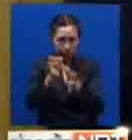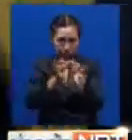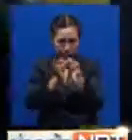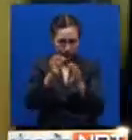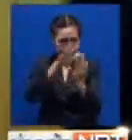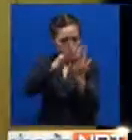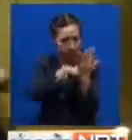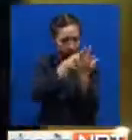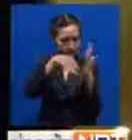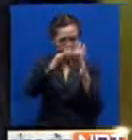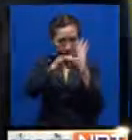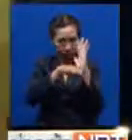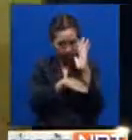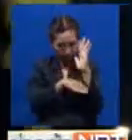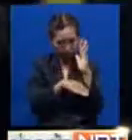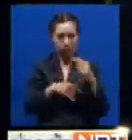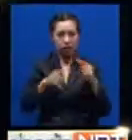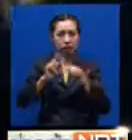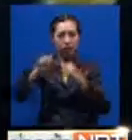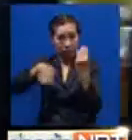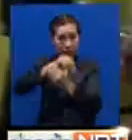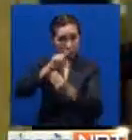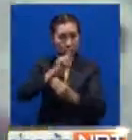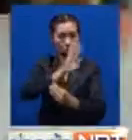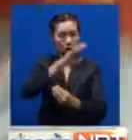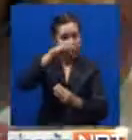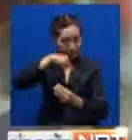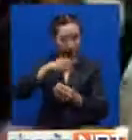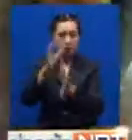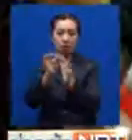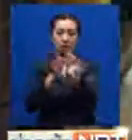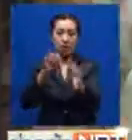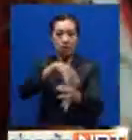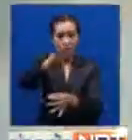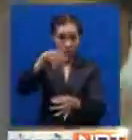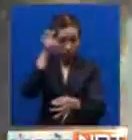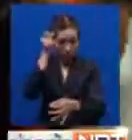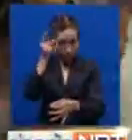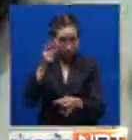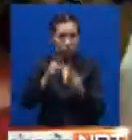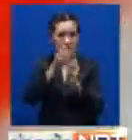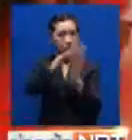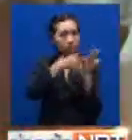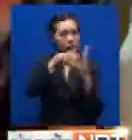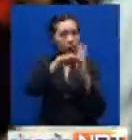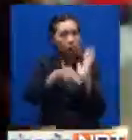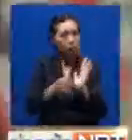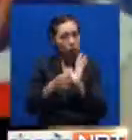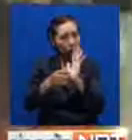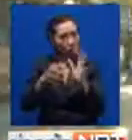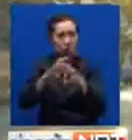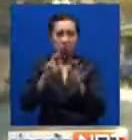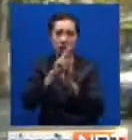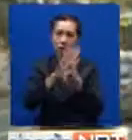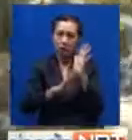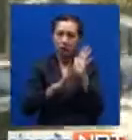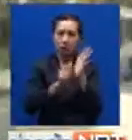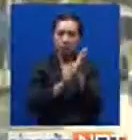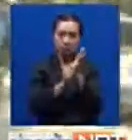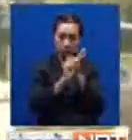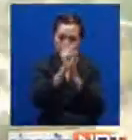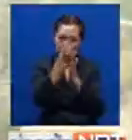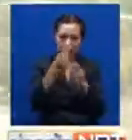นโยบายและมาตรการด้านเศรษฐกิจของไทยไม่ว่าจะเป็นการปรับแก้กฎระเบียบที่เกี่ยวข้องการส่งเสริม